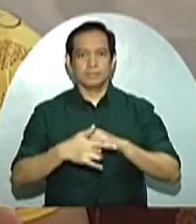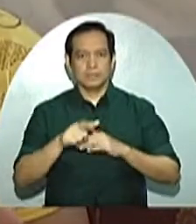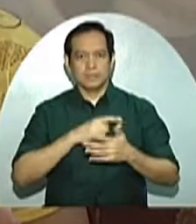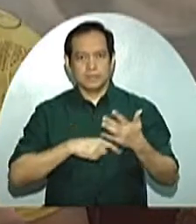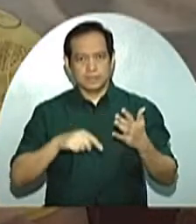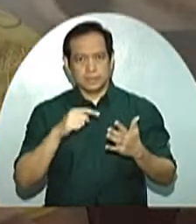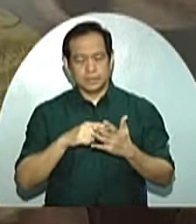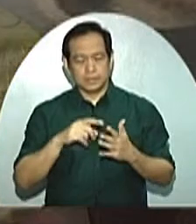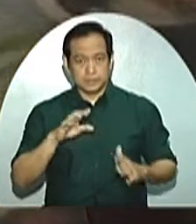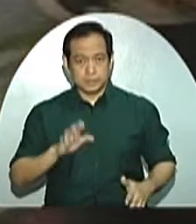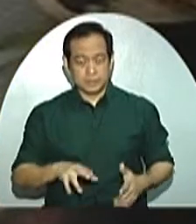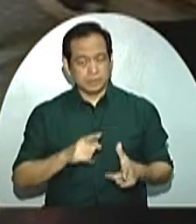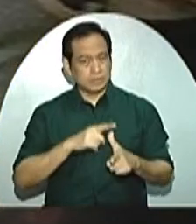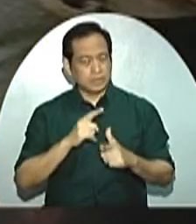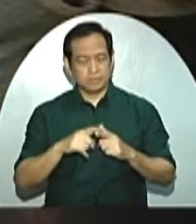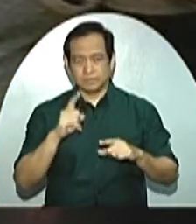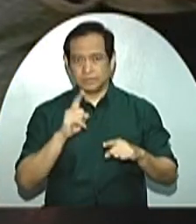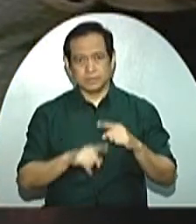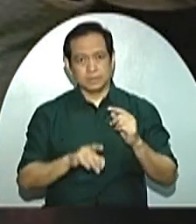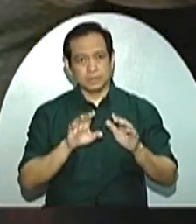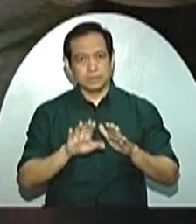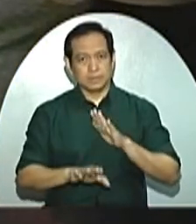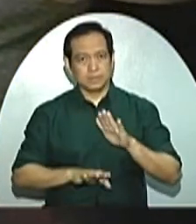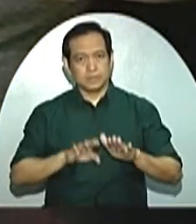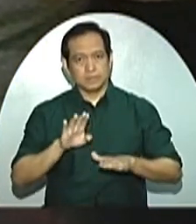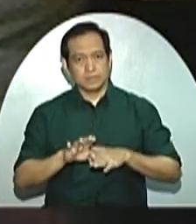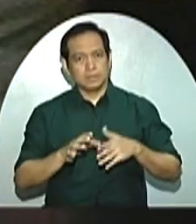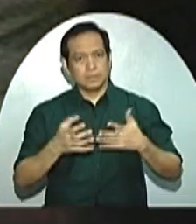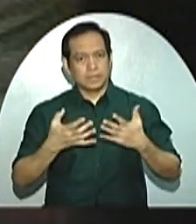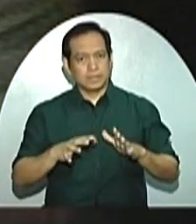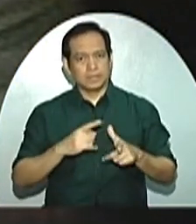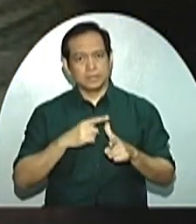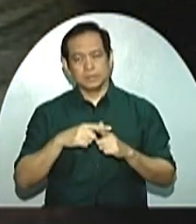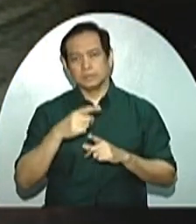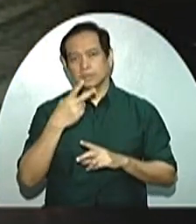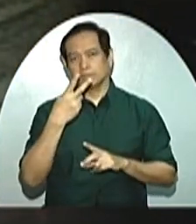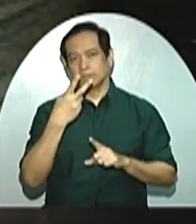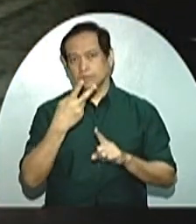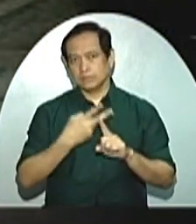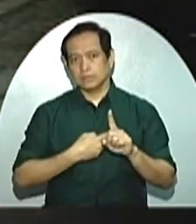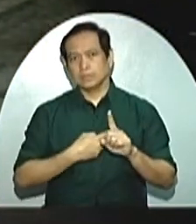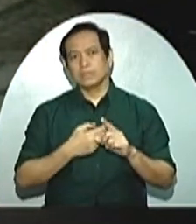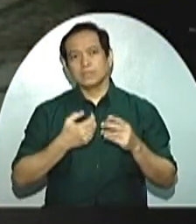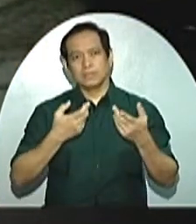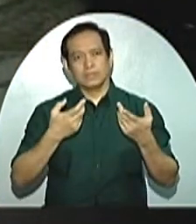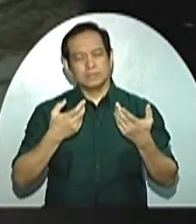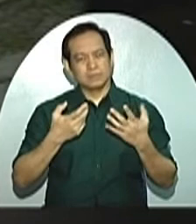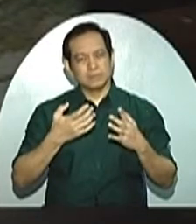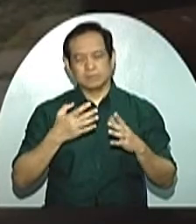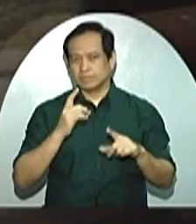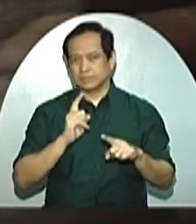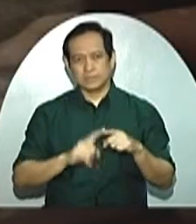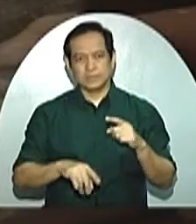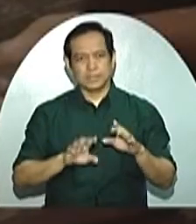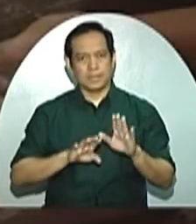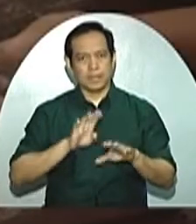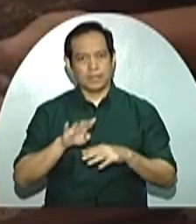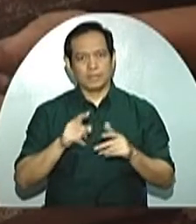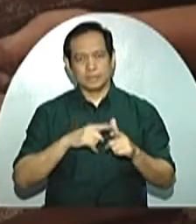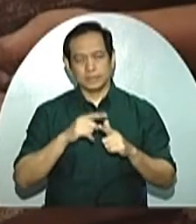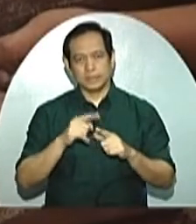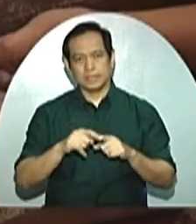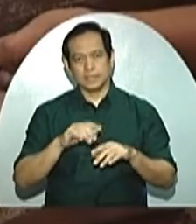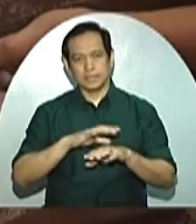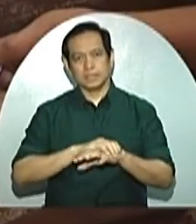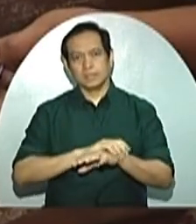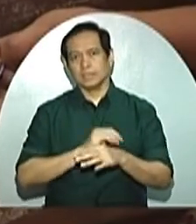siya, tapos hindi na po siya nakalakad. Mga 2 months po siya na hindi nakalakad. Ngayon, pinahilot-hilot ko po